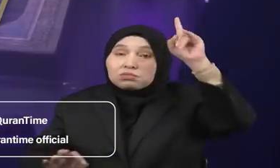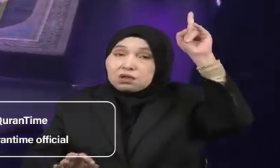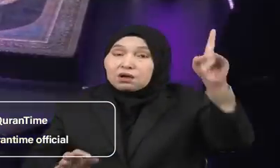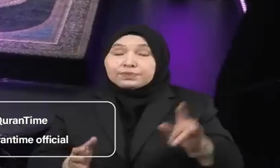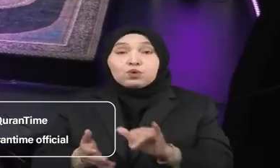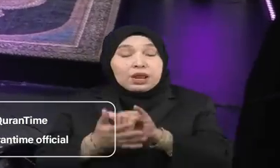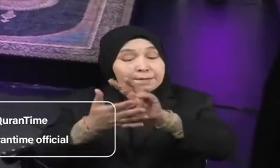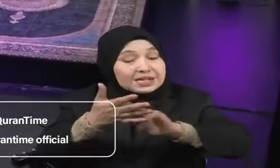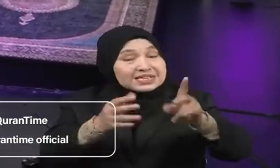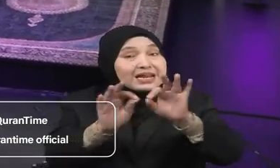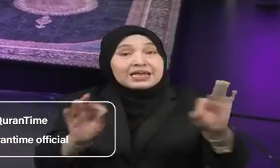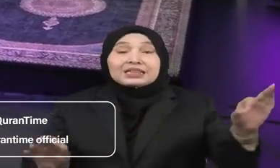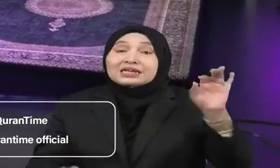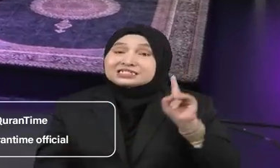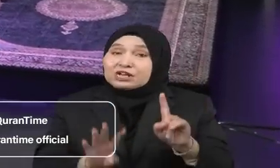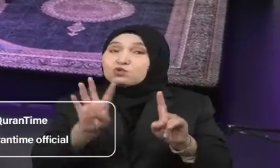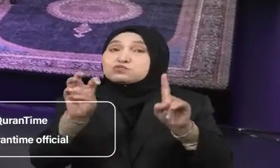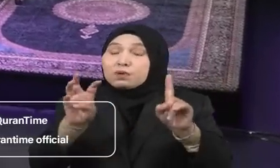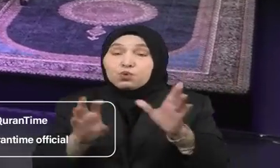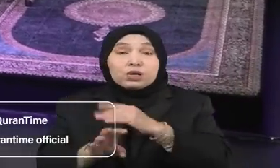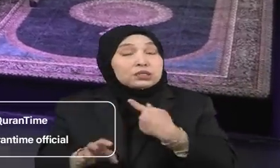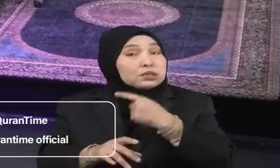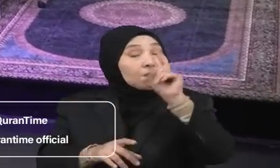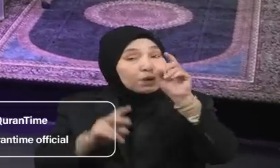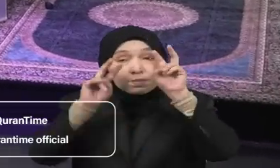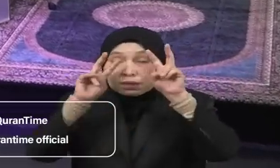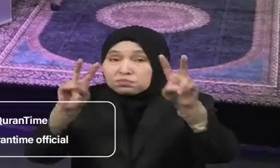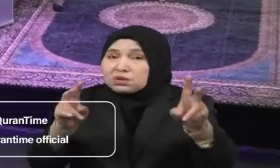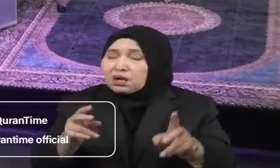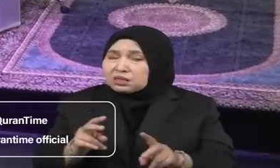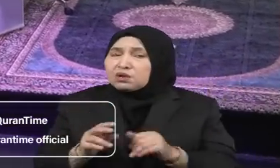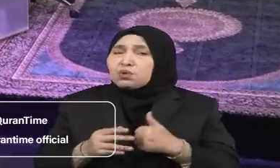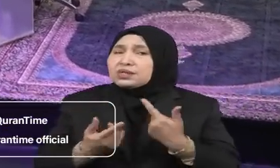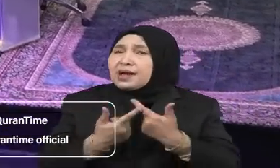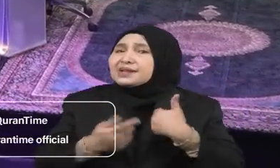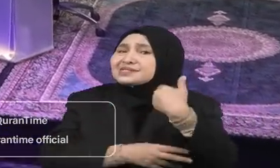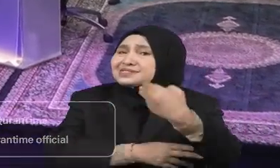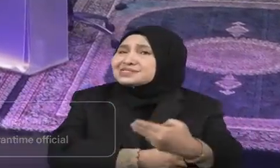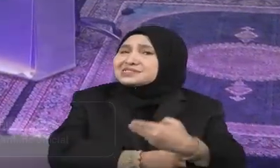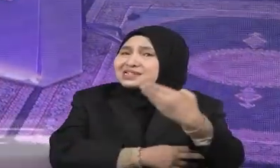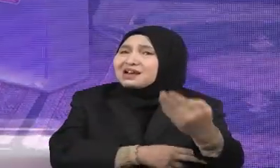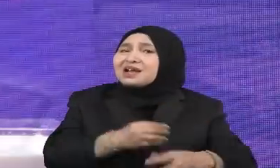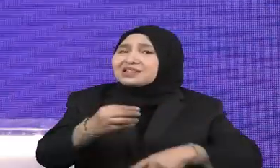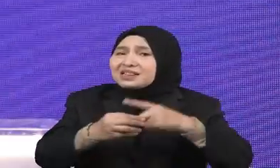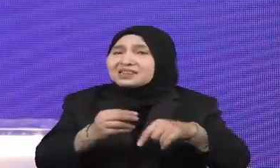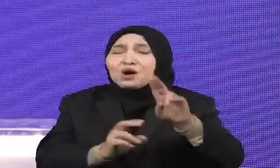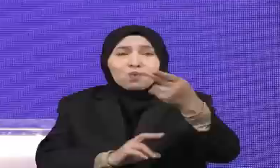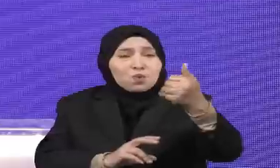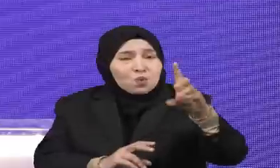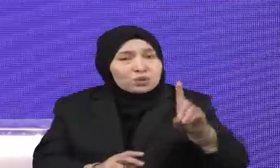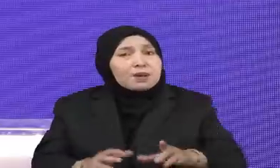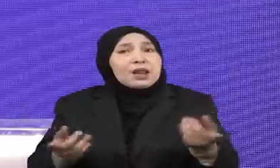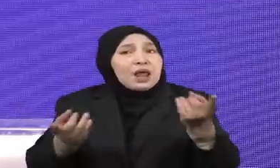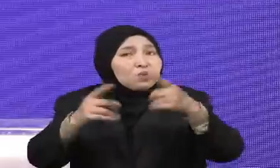bacaan ayat yang ke 140 dan kita perlu melihat sedikit daripada sejarah ustadnya berlaku pada Syawal